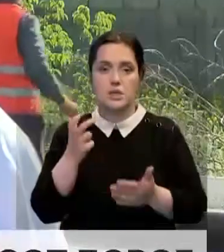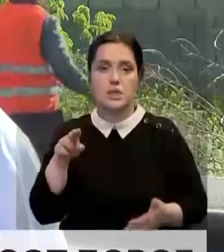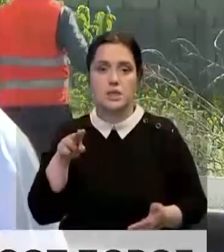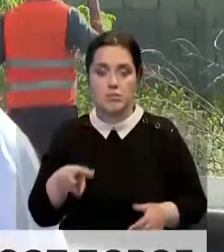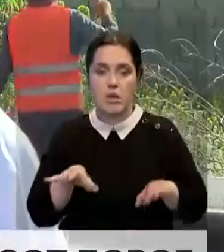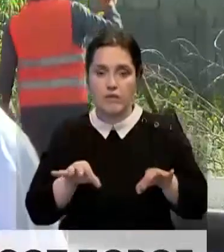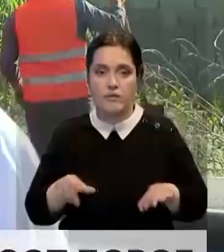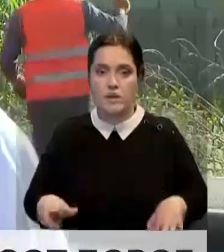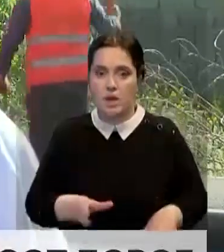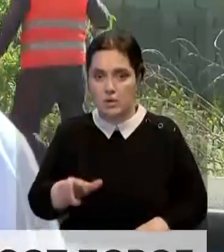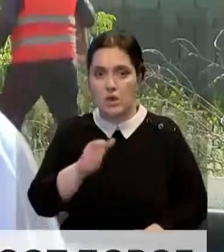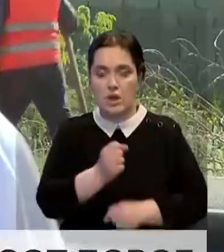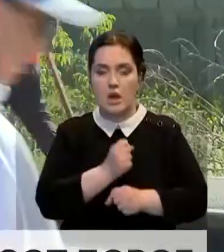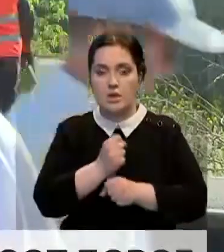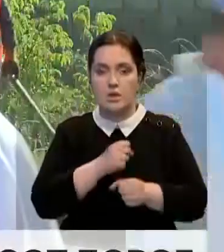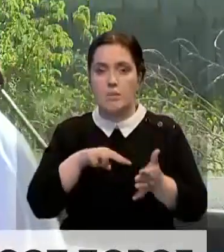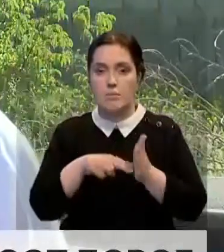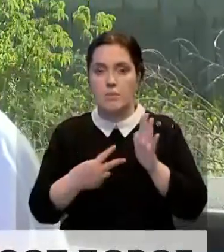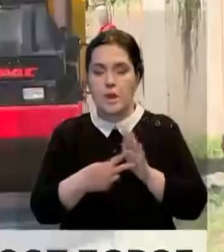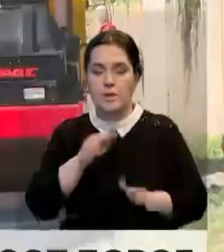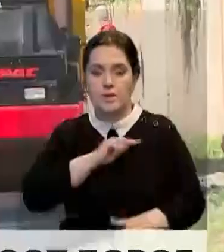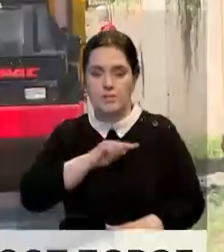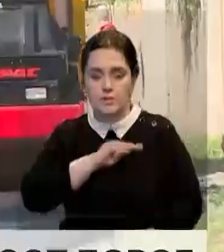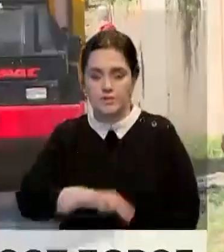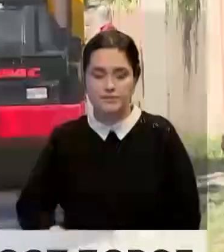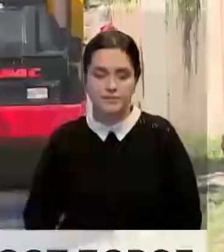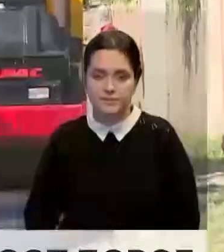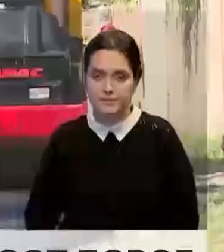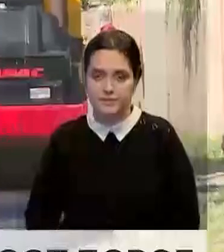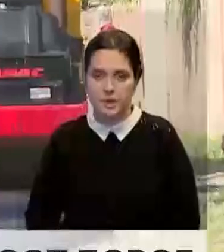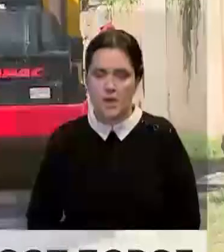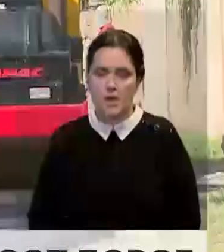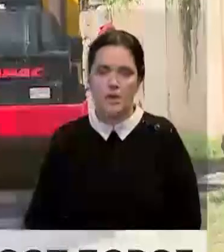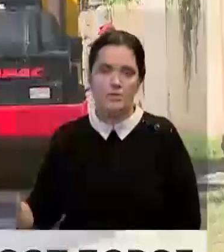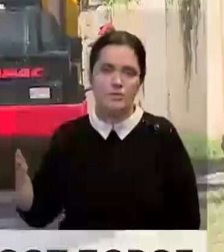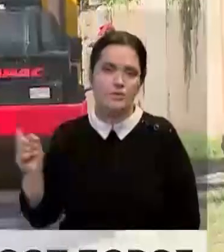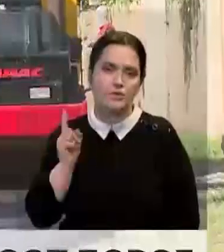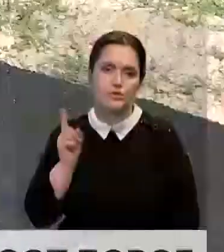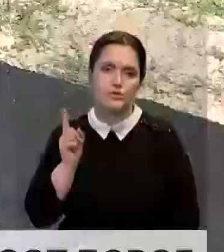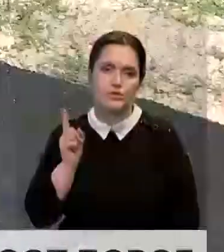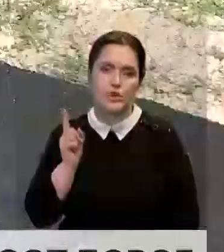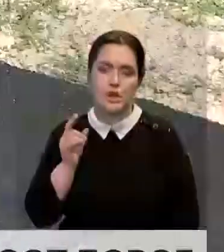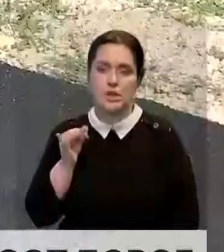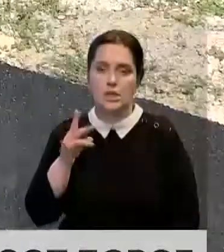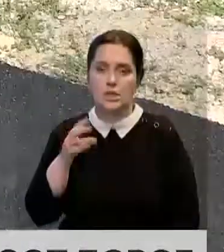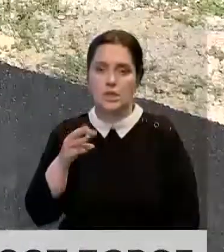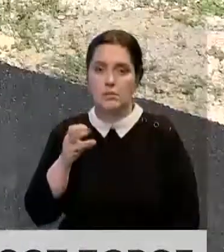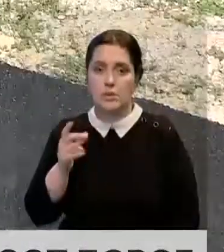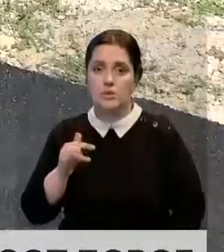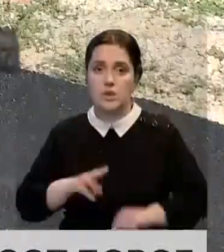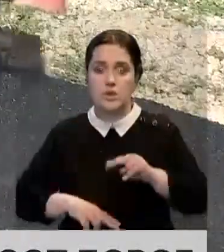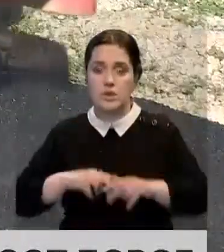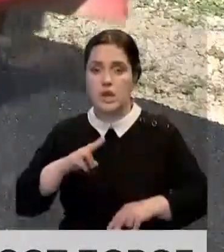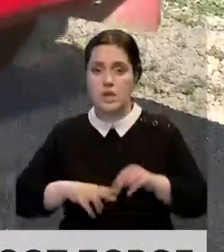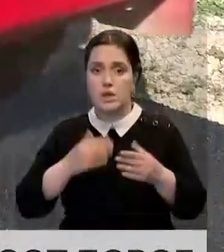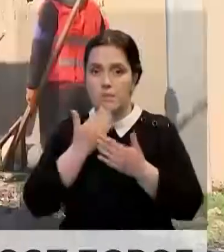автомобильных дорог. Разработали соответствующий план, работа ведется. Одна из самых долгожданных дорог в микрорайоне Интымак. Сейчас строители кладут здесь